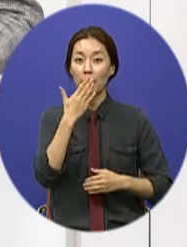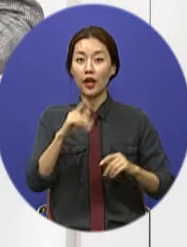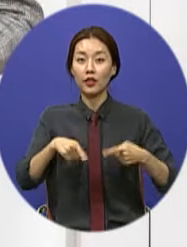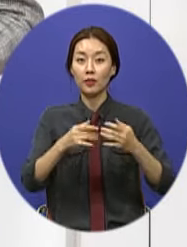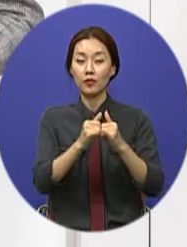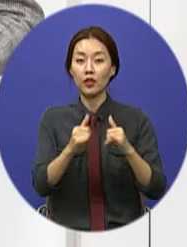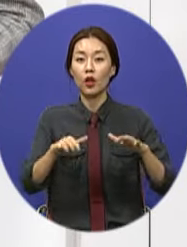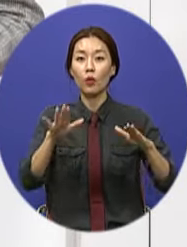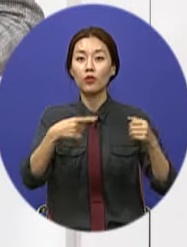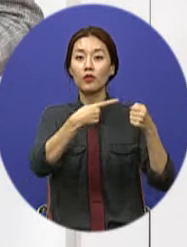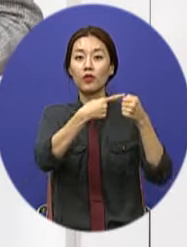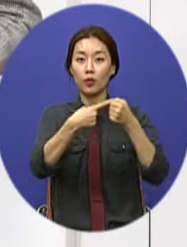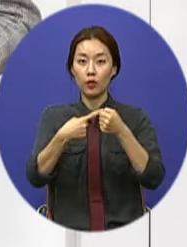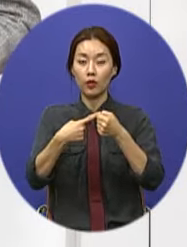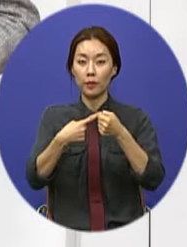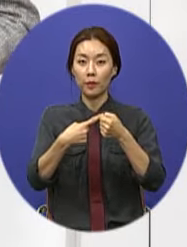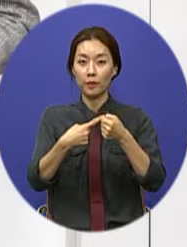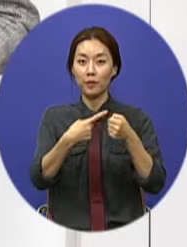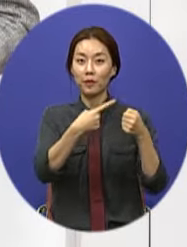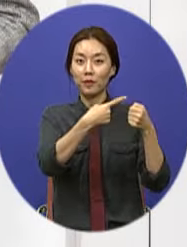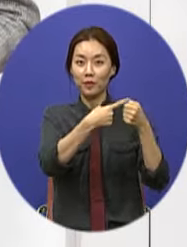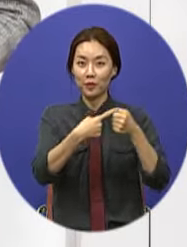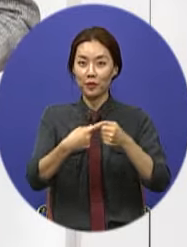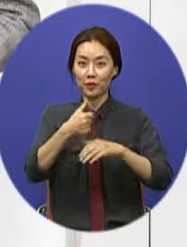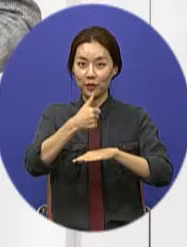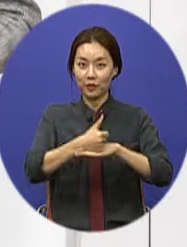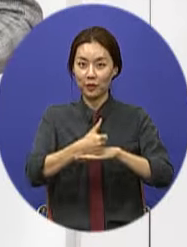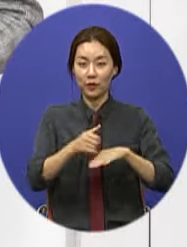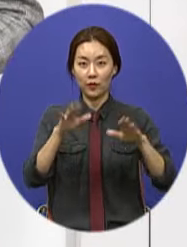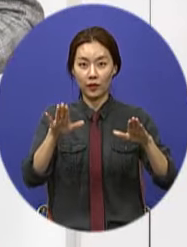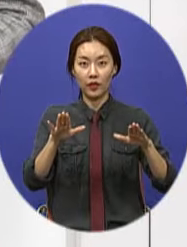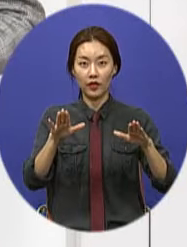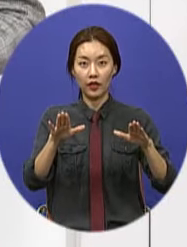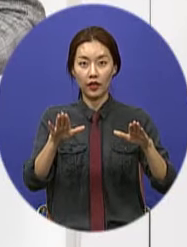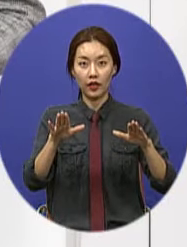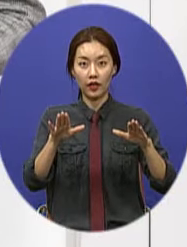오늘의 장원 발표하겠습니다. 장원입니다. 드디어 오늘의